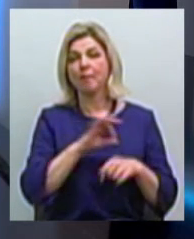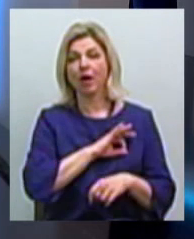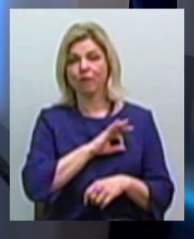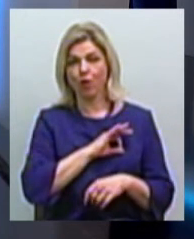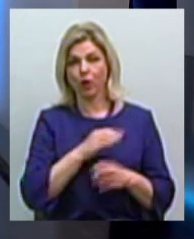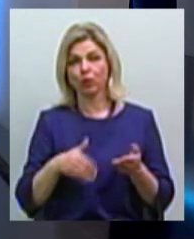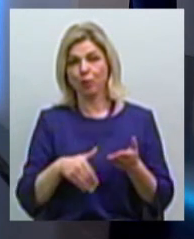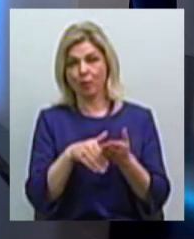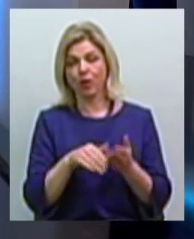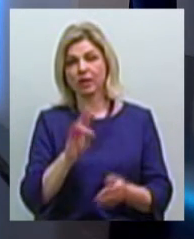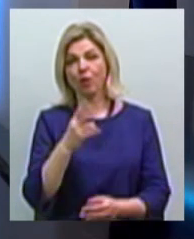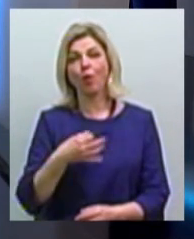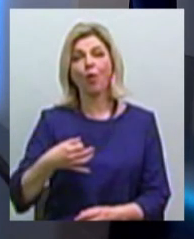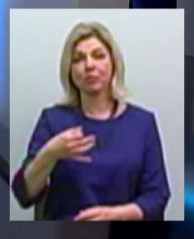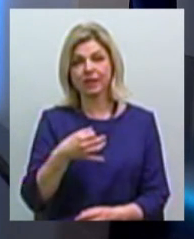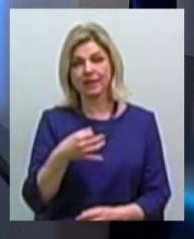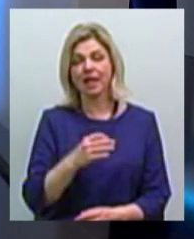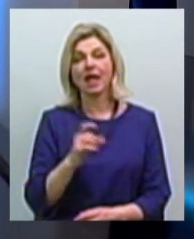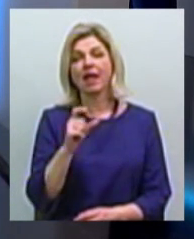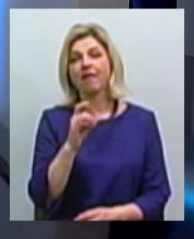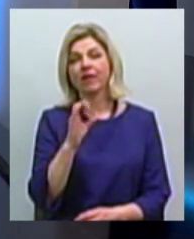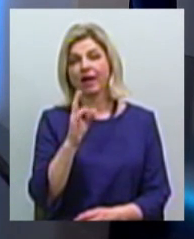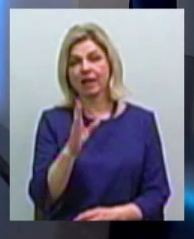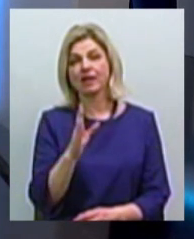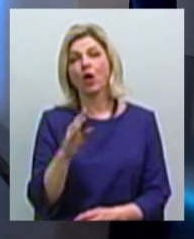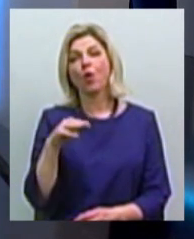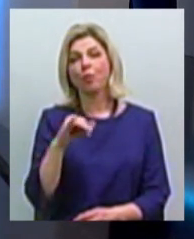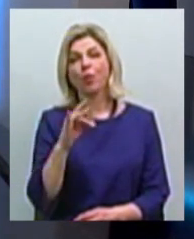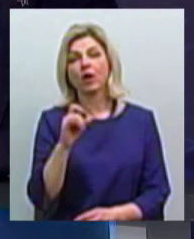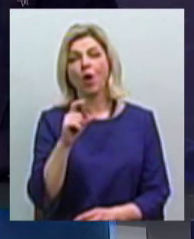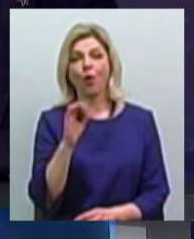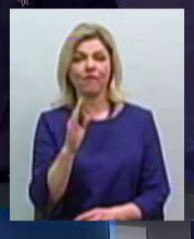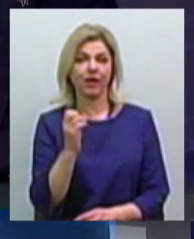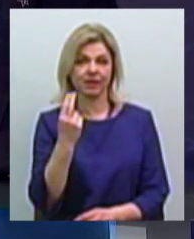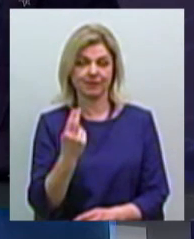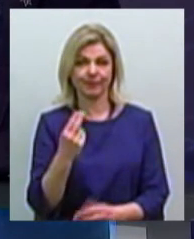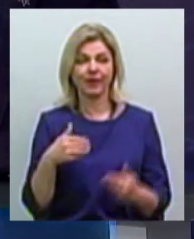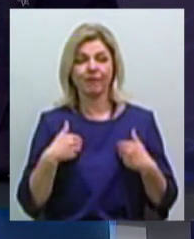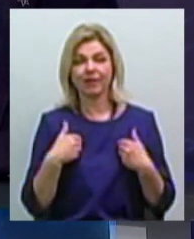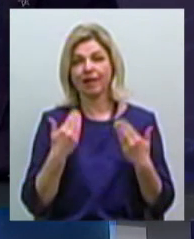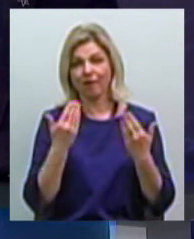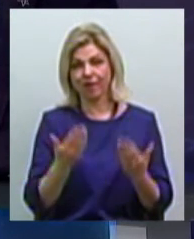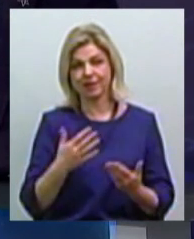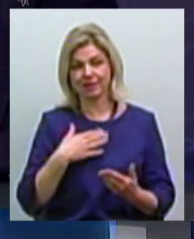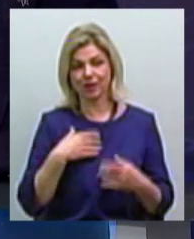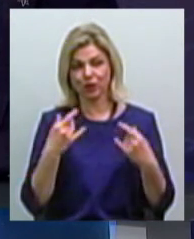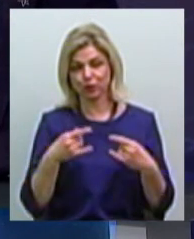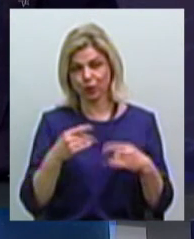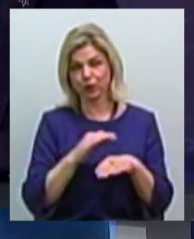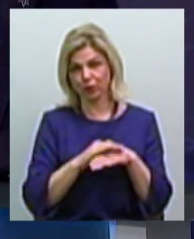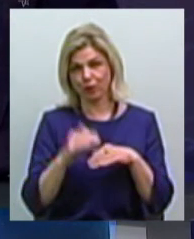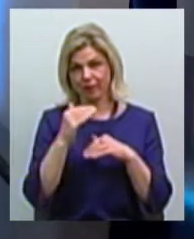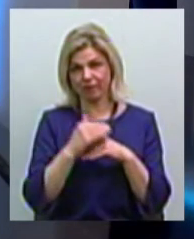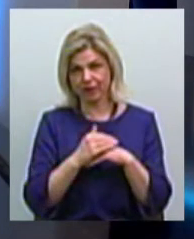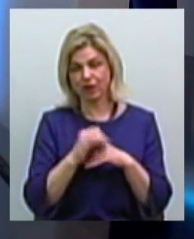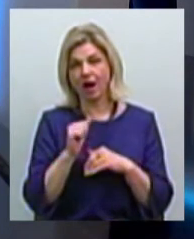допомоги у Миколаївській області Євген Мороховець. Друзі, я вас вітаю в нашій студії. Добрий вечір. Доброго вечора. А глядачам